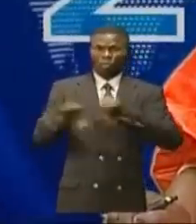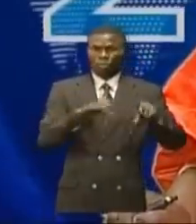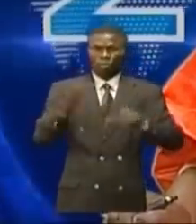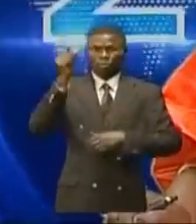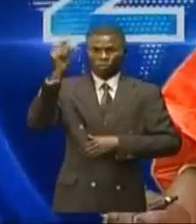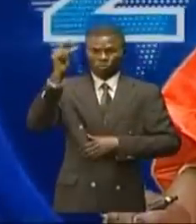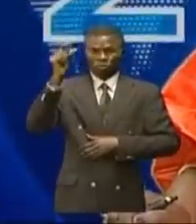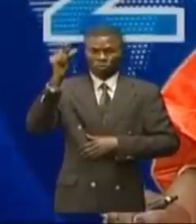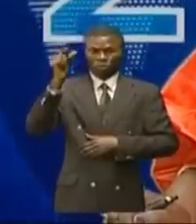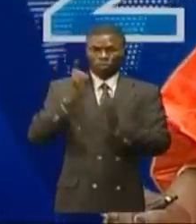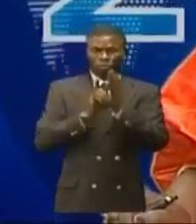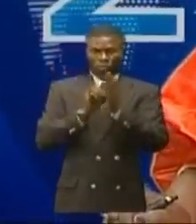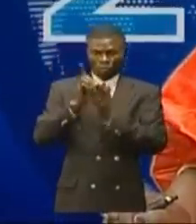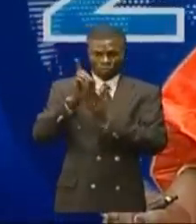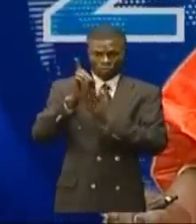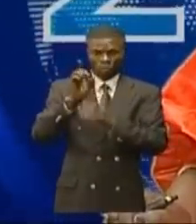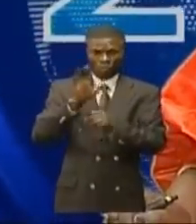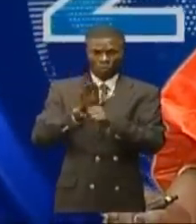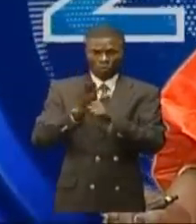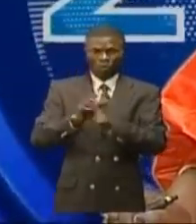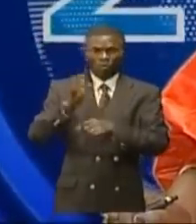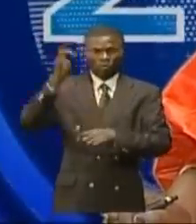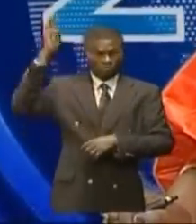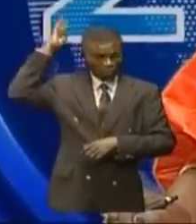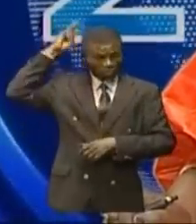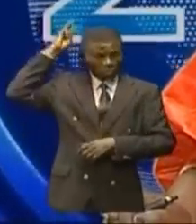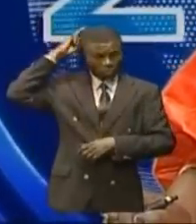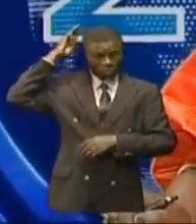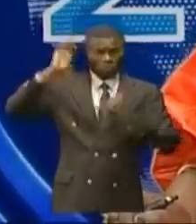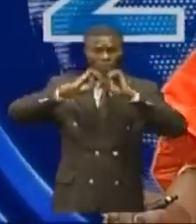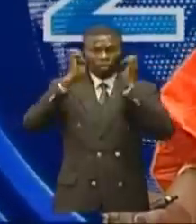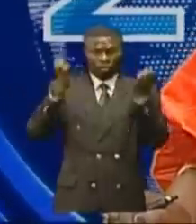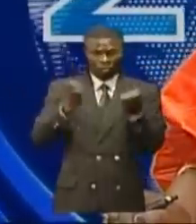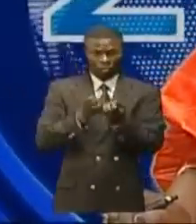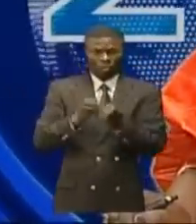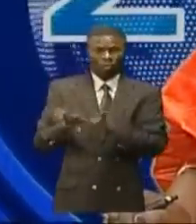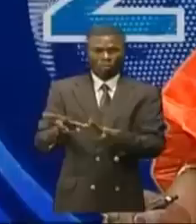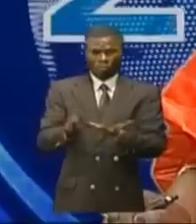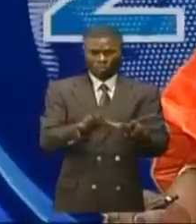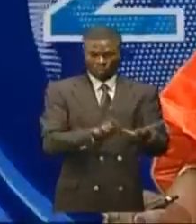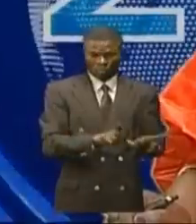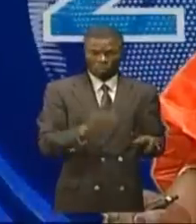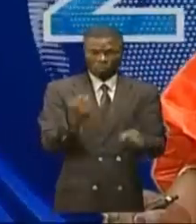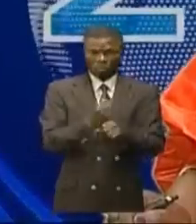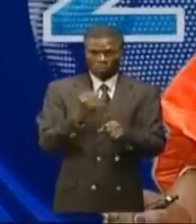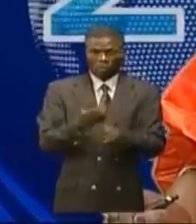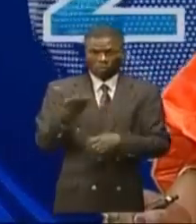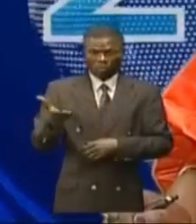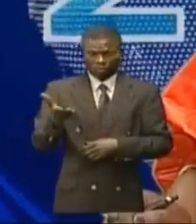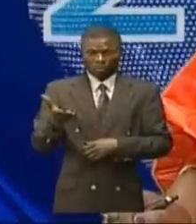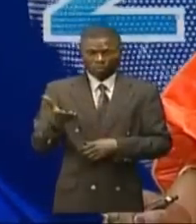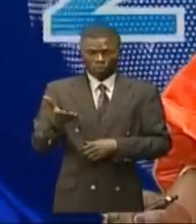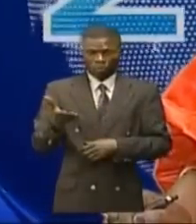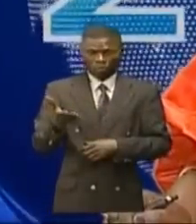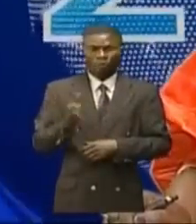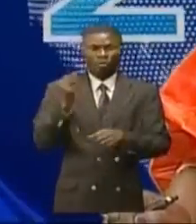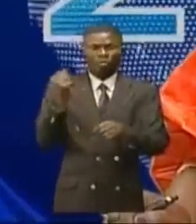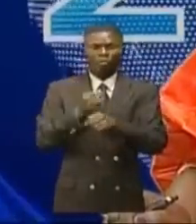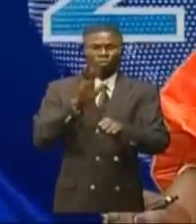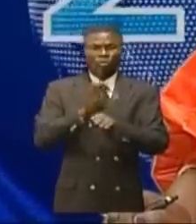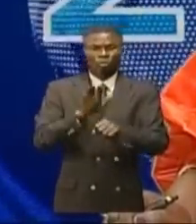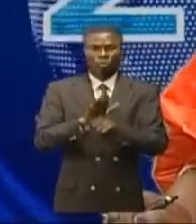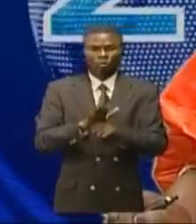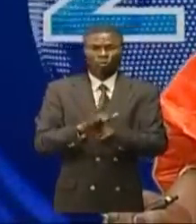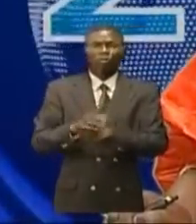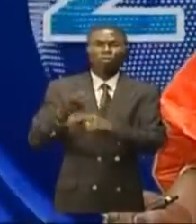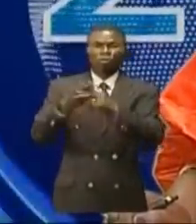minières florissantes à Colouésie, l'entreprise de là-bas Cooper Smelter LCS s'investit dans